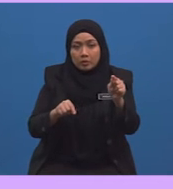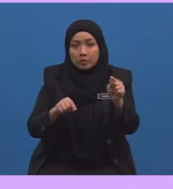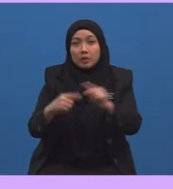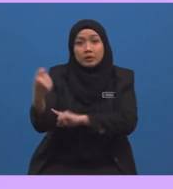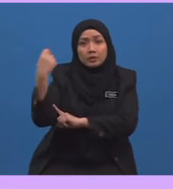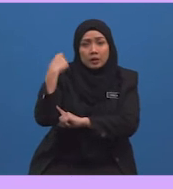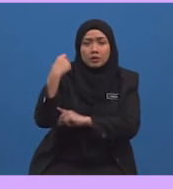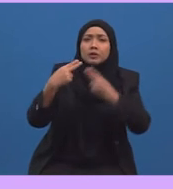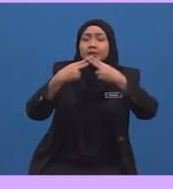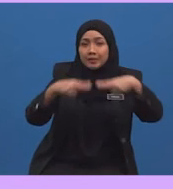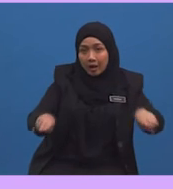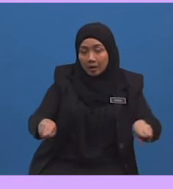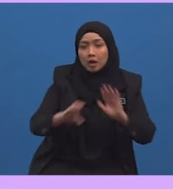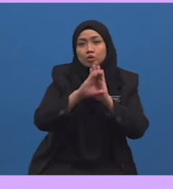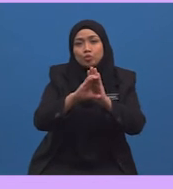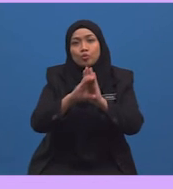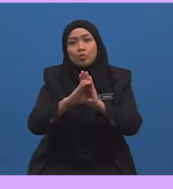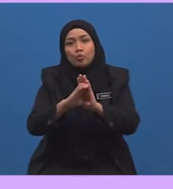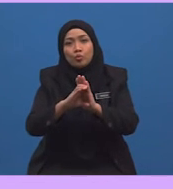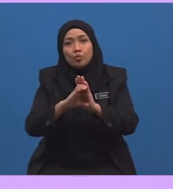hilang. Contohnya,